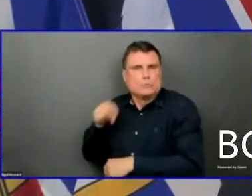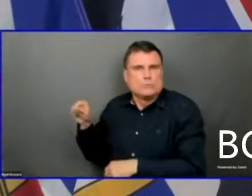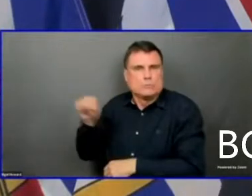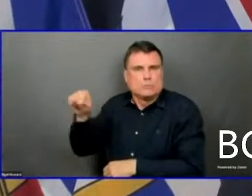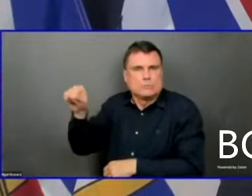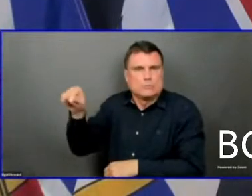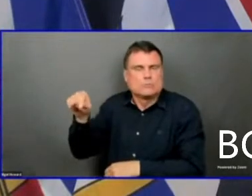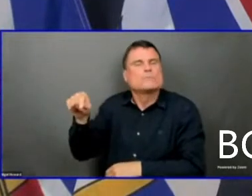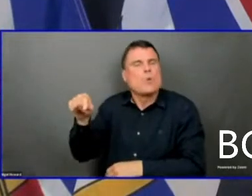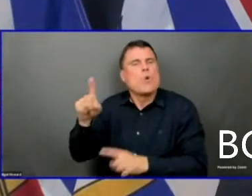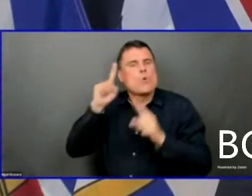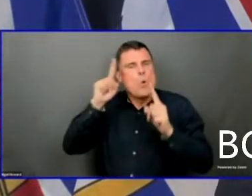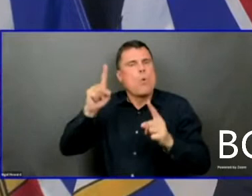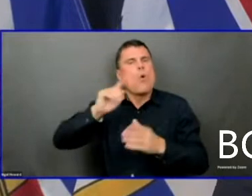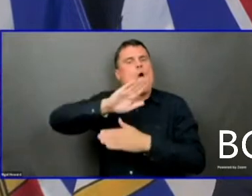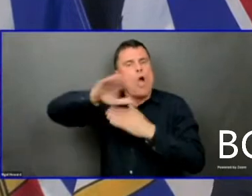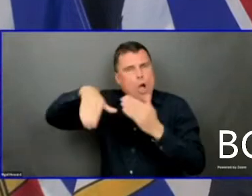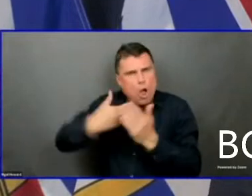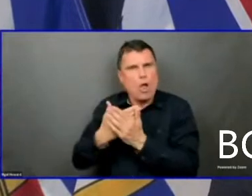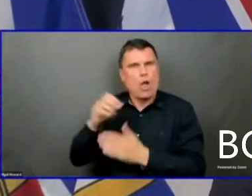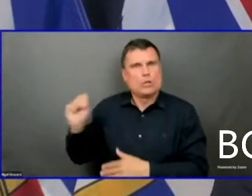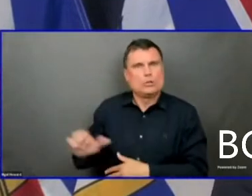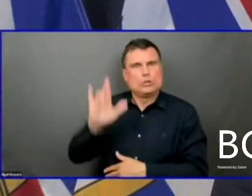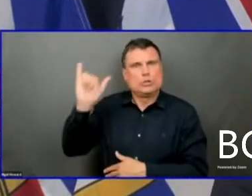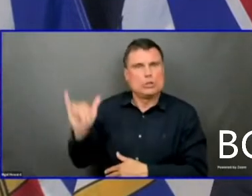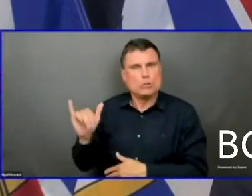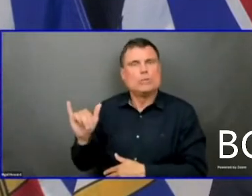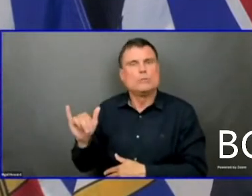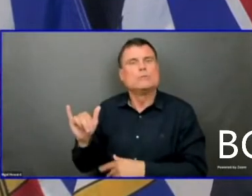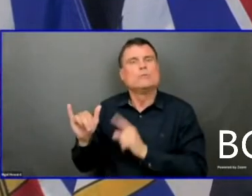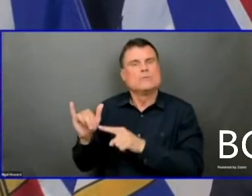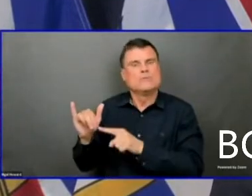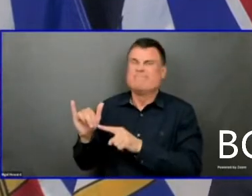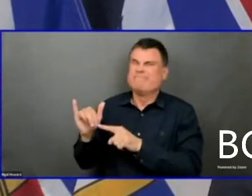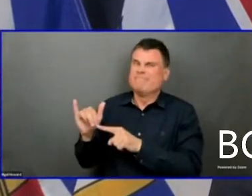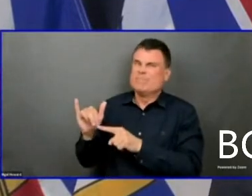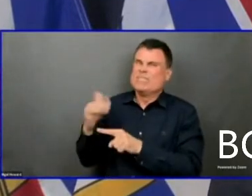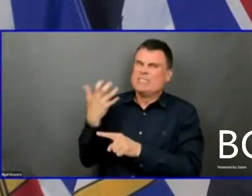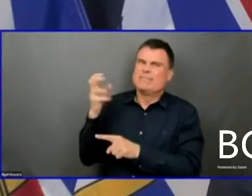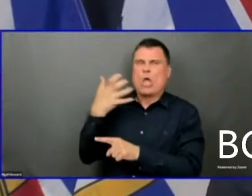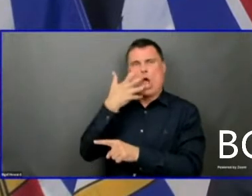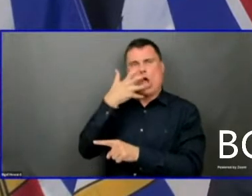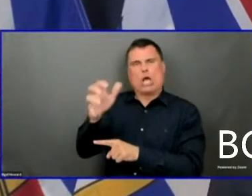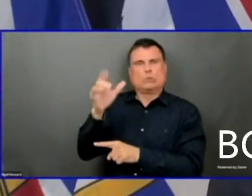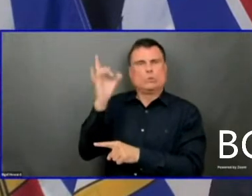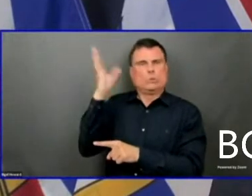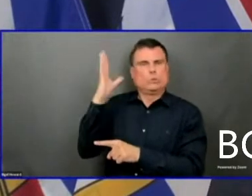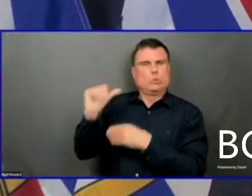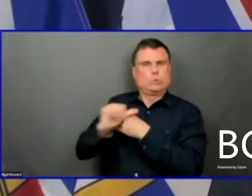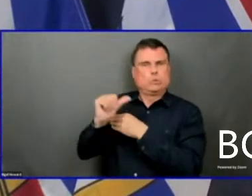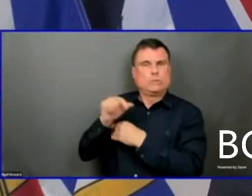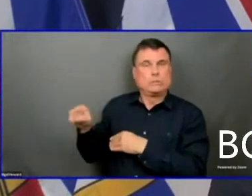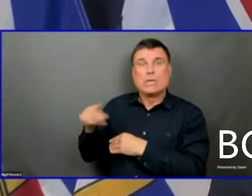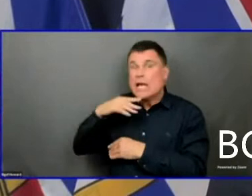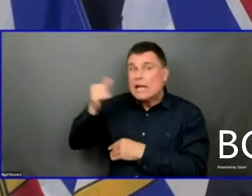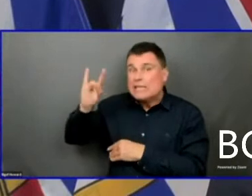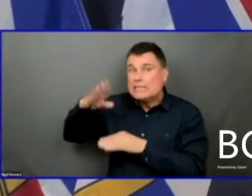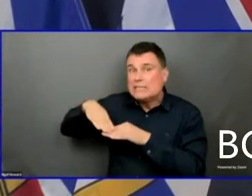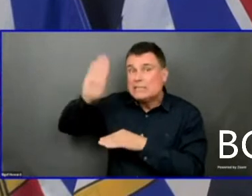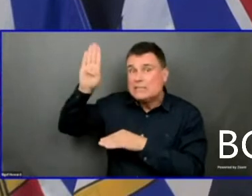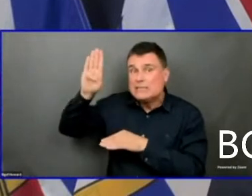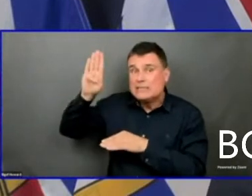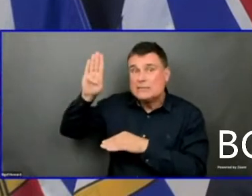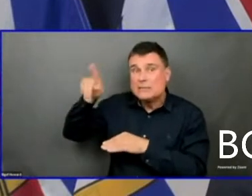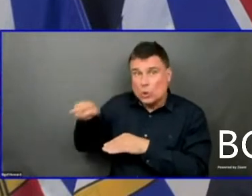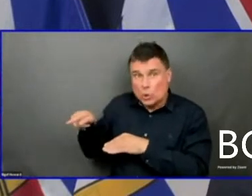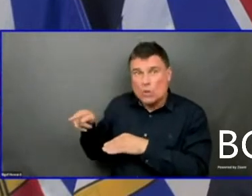呢，这个相差很大。 18 and above, you register, and you'll be invited to book very soon after you register. 所以